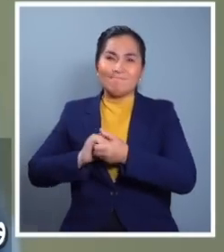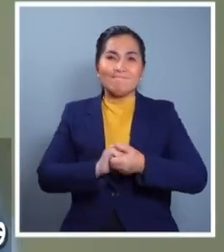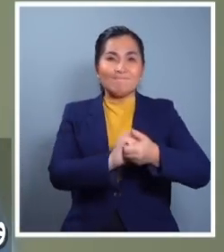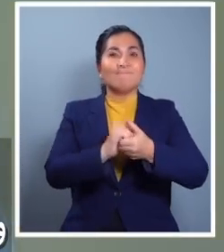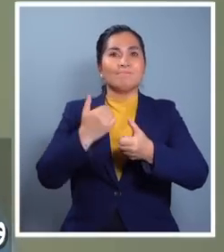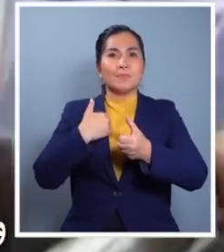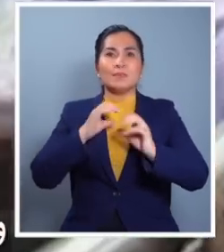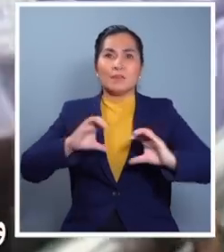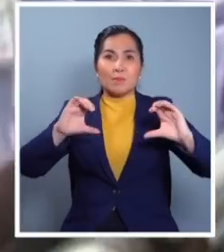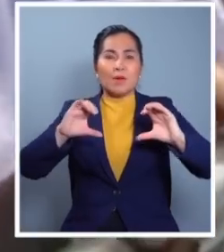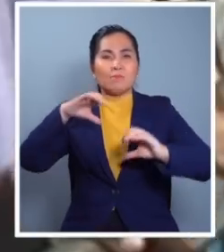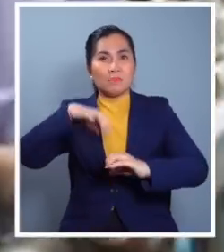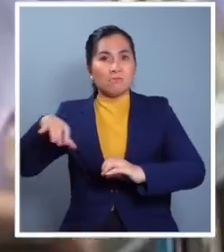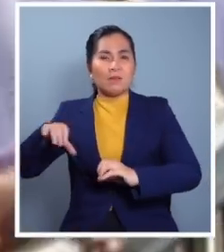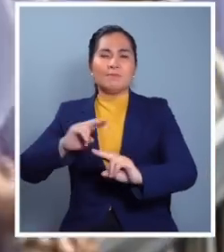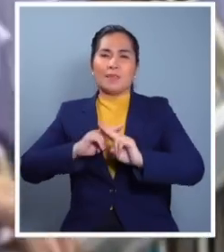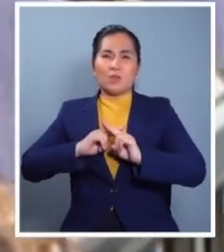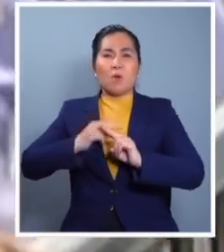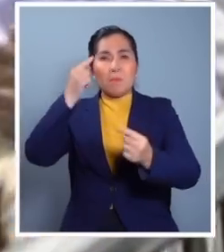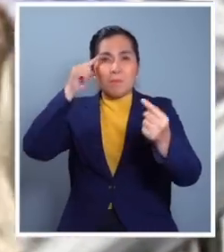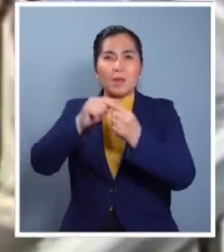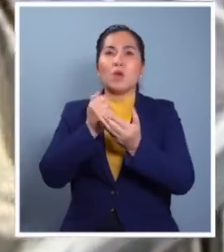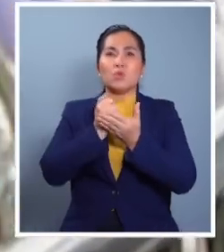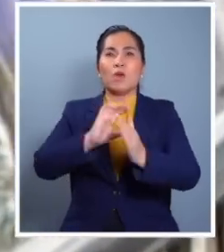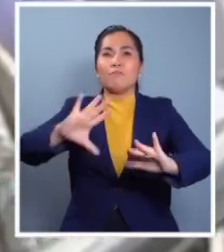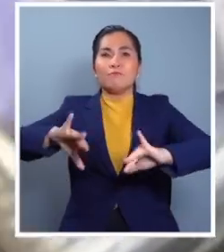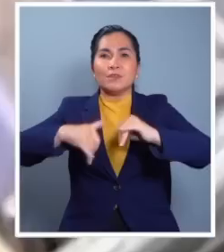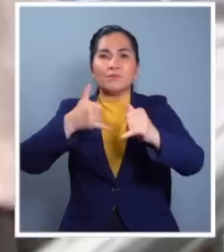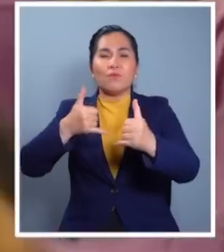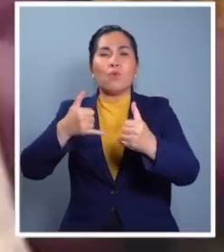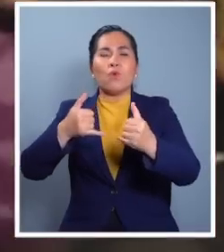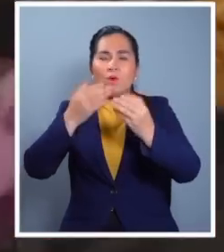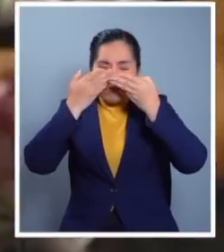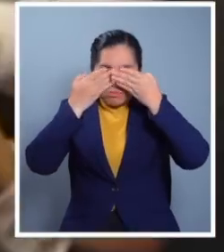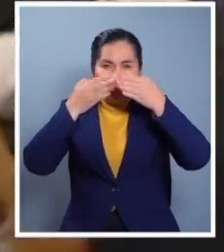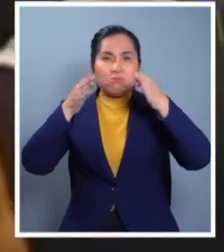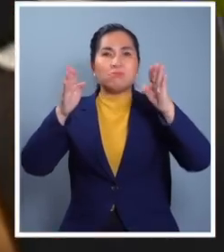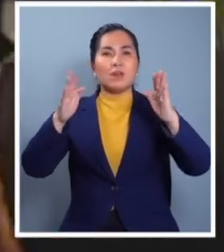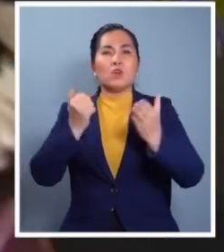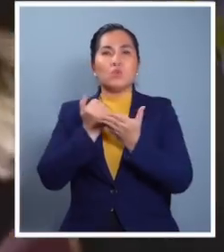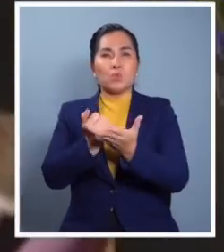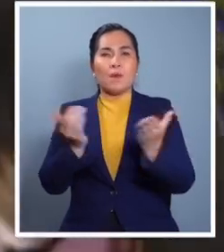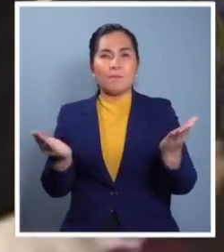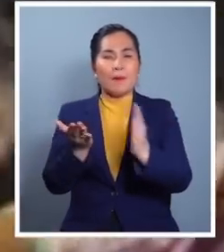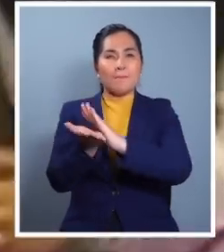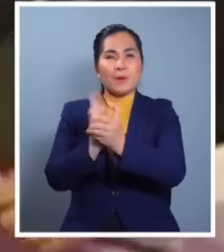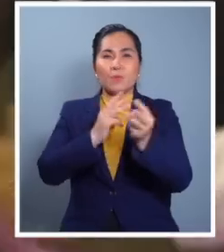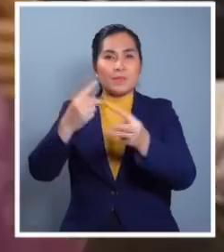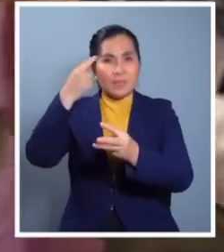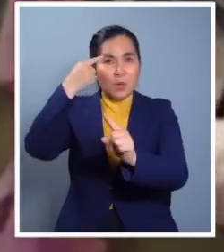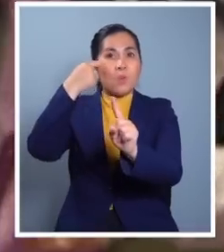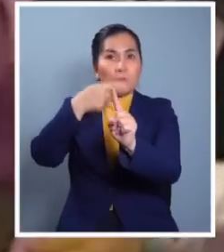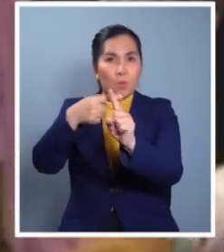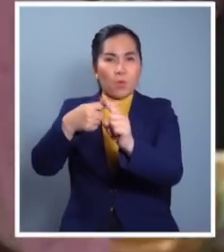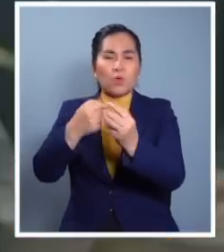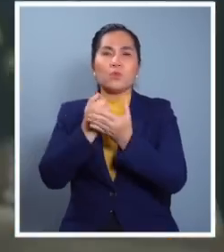ครัฐและเอกชนเพื่อฟื้นฟูเยียวยาสภาพจิตใจเปิดโลกกว้างสร้างทัศนคติที่ส่งผลเชิงบวก